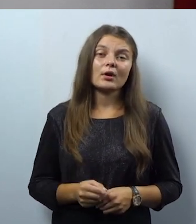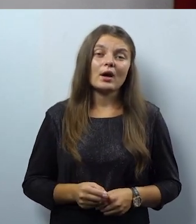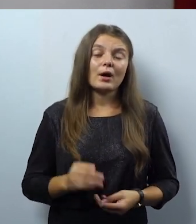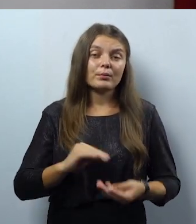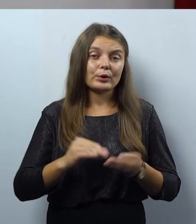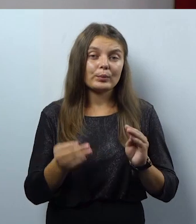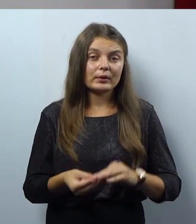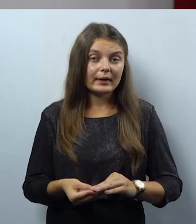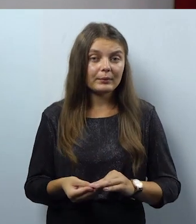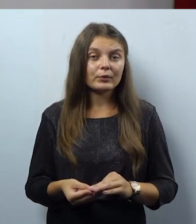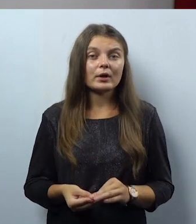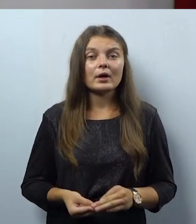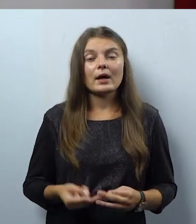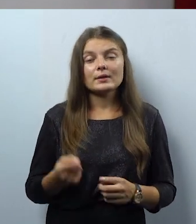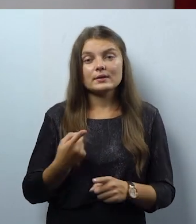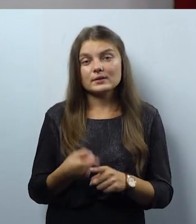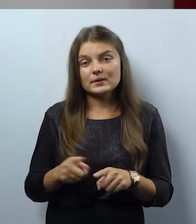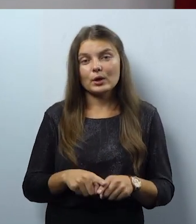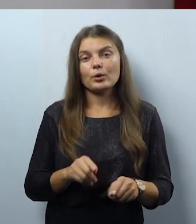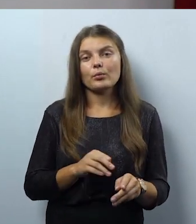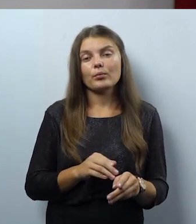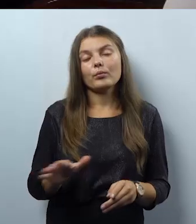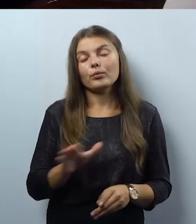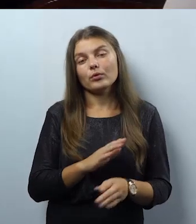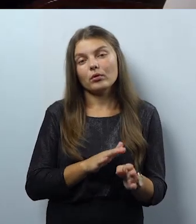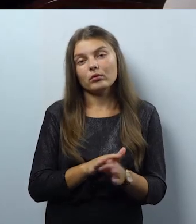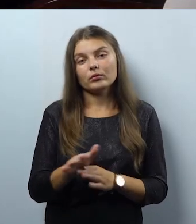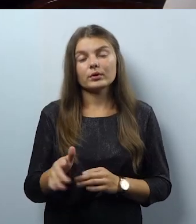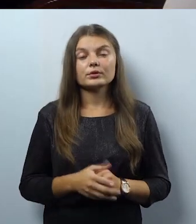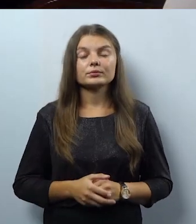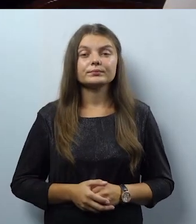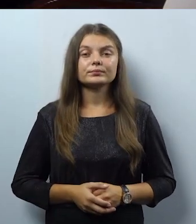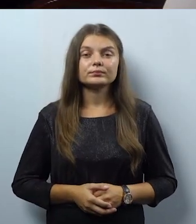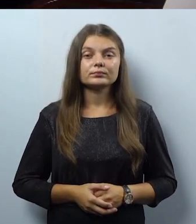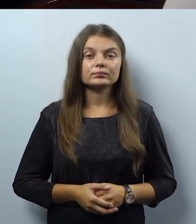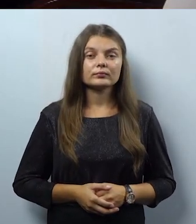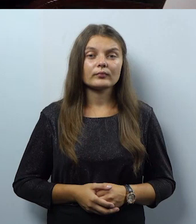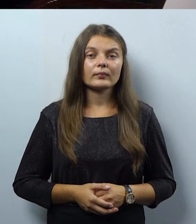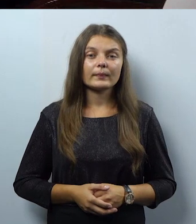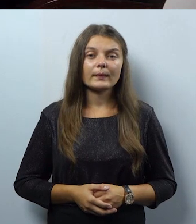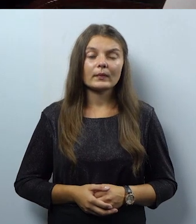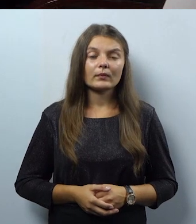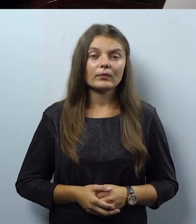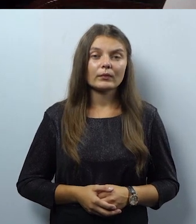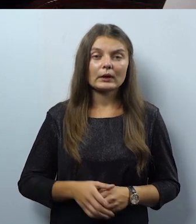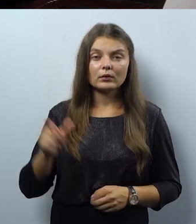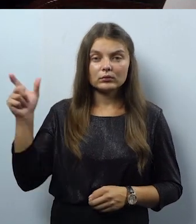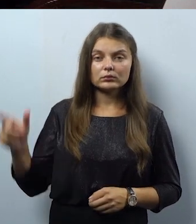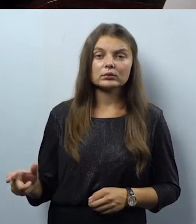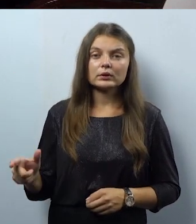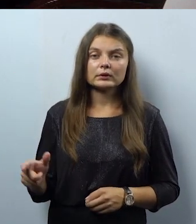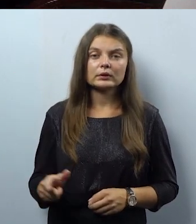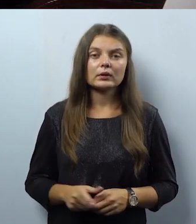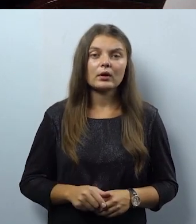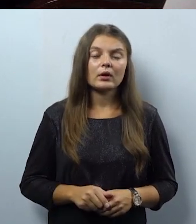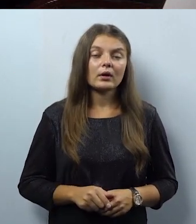екологічний зріз був зроблений незалежною якоюсь командою, яка може це зробити. Пан Шматко, коли ми йому